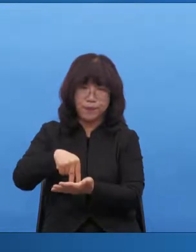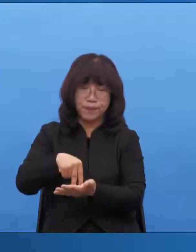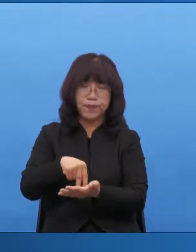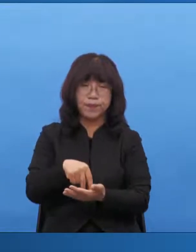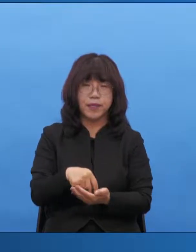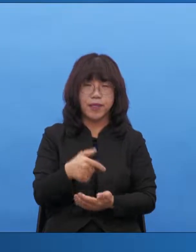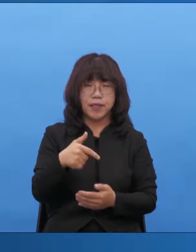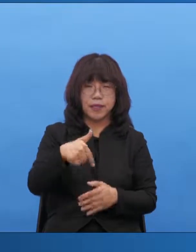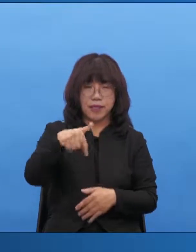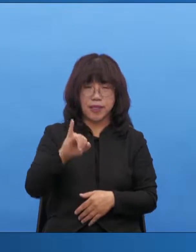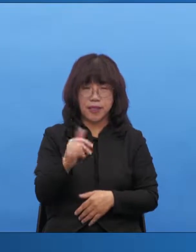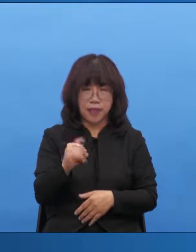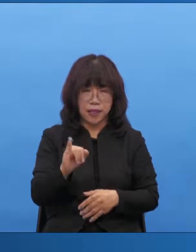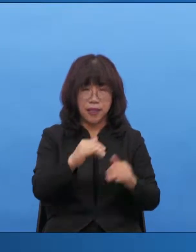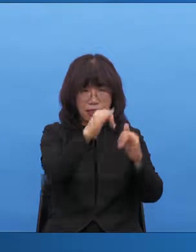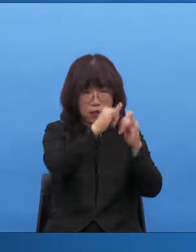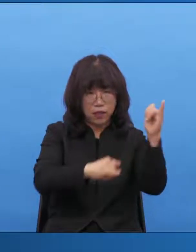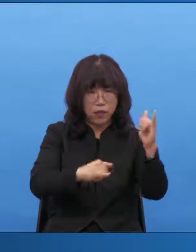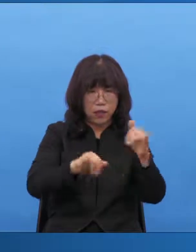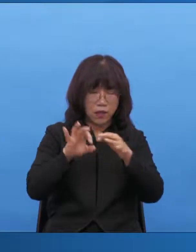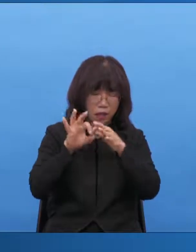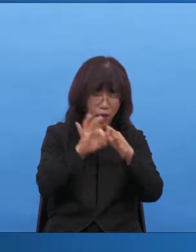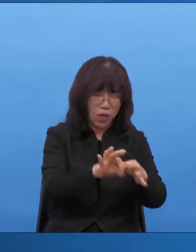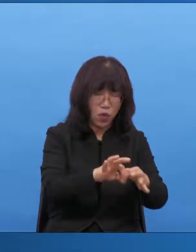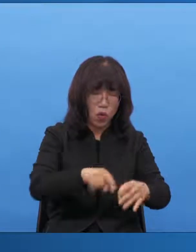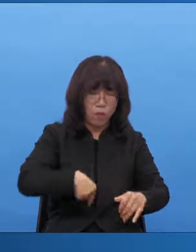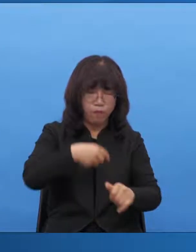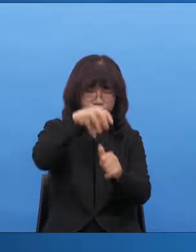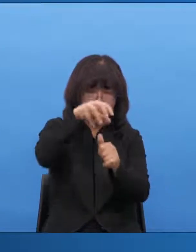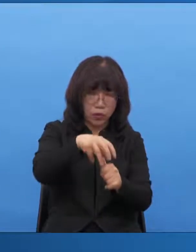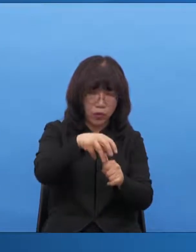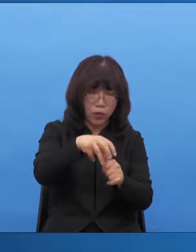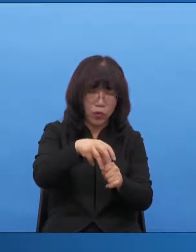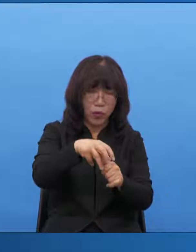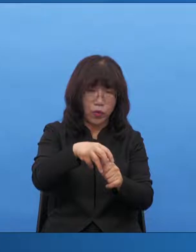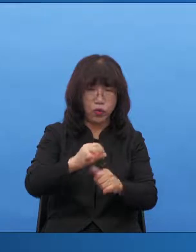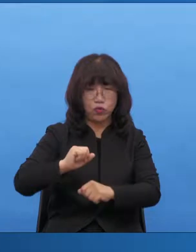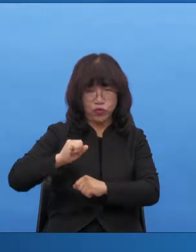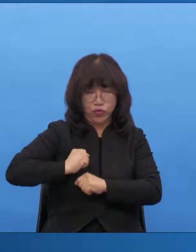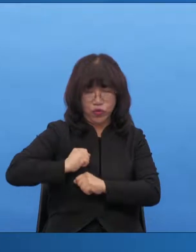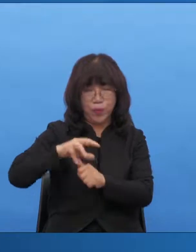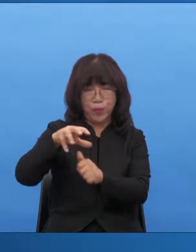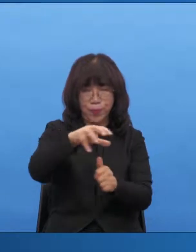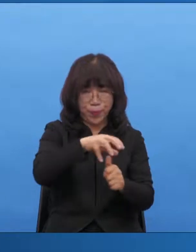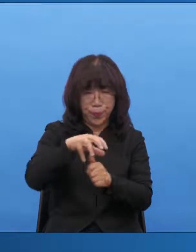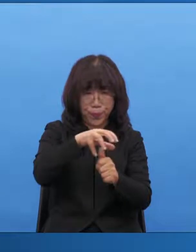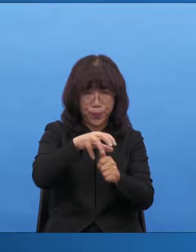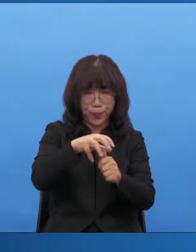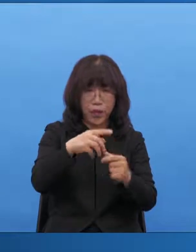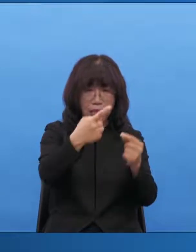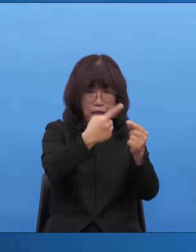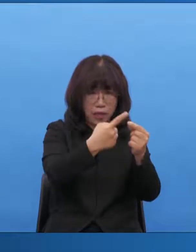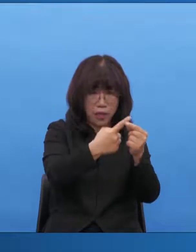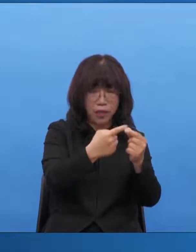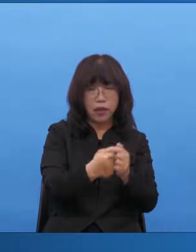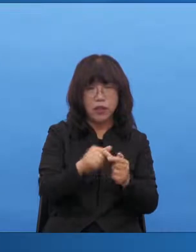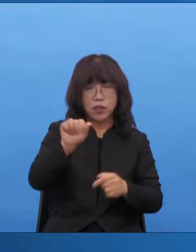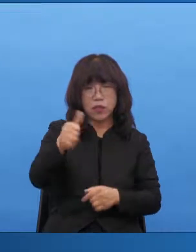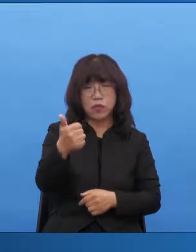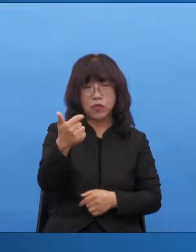기니의 역사는 독립 이후 줄곧 장기 독재와 군부 쿠데타로 얼룩지고 있습니다. 1대 대통령은 1958년